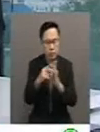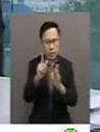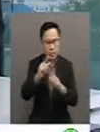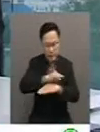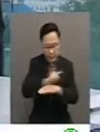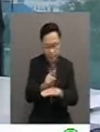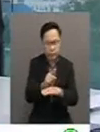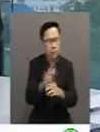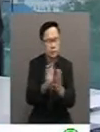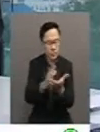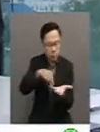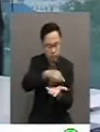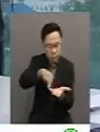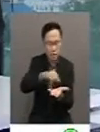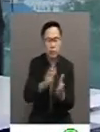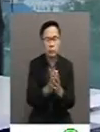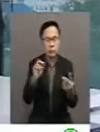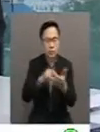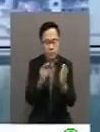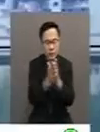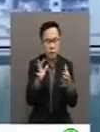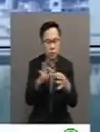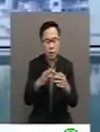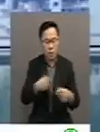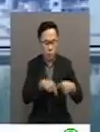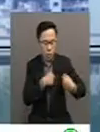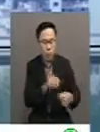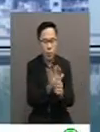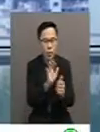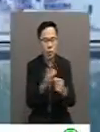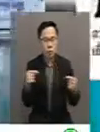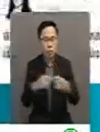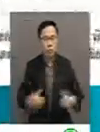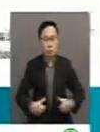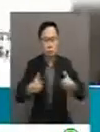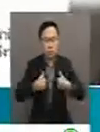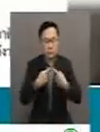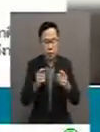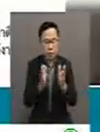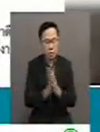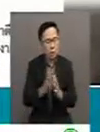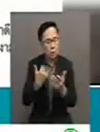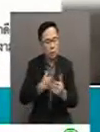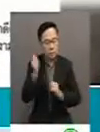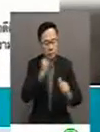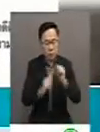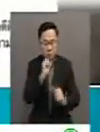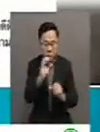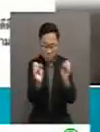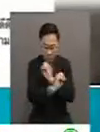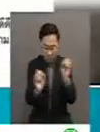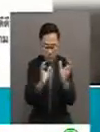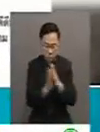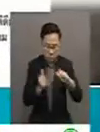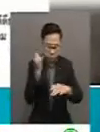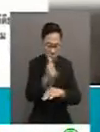ไม่ได้เข้าร่วมไม่ได้ไปมาประมาณเกือบ3ปีแล้วเพราะว่าแนวทางไม่ตรงกันค่ะล่าสุดนะคะทีมงานของครูอ้อยออกมาชี้แจง